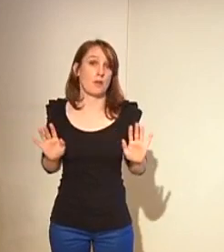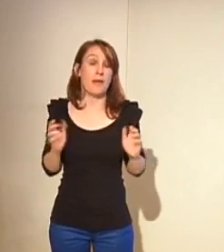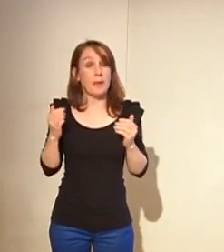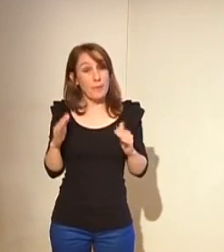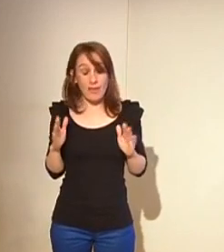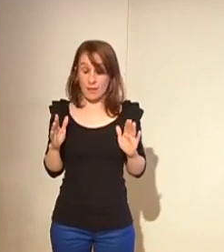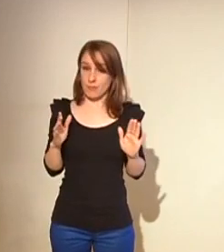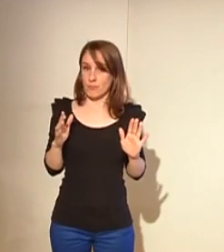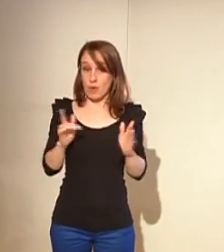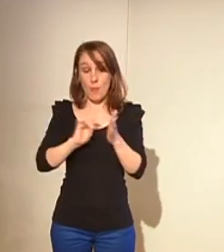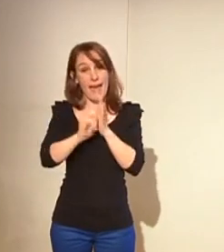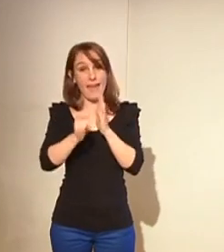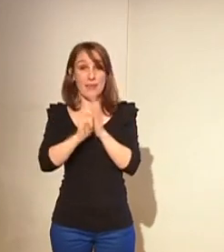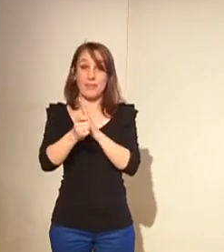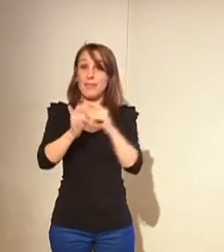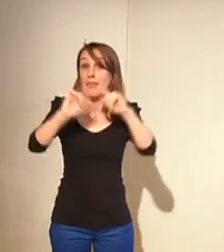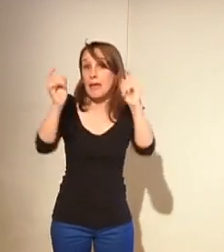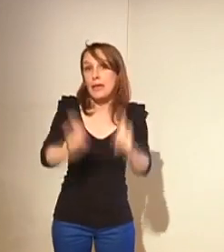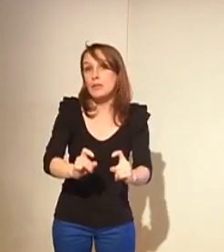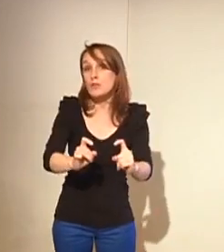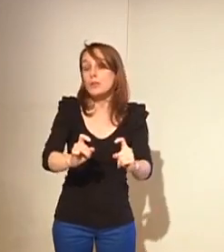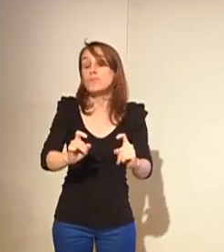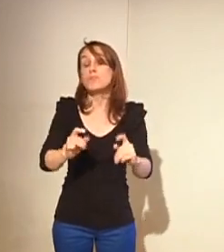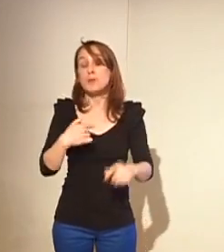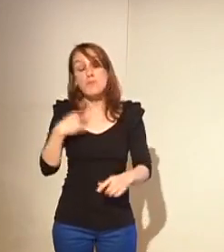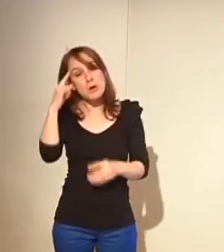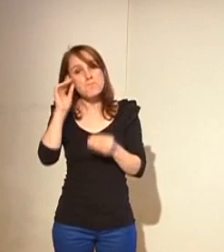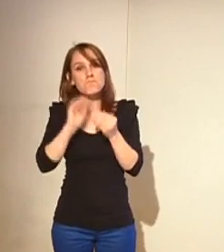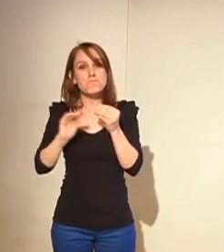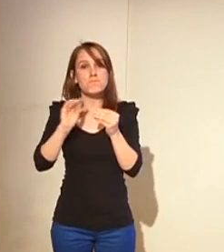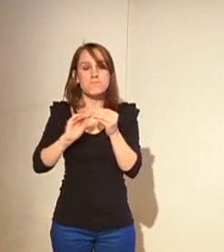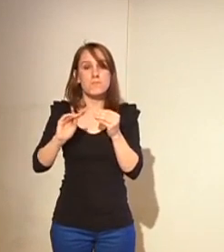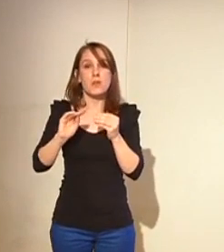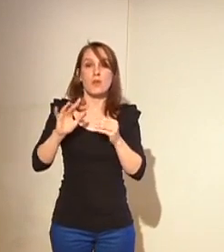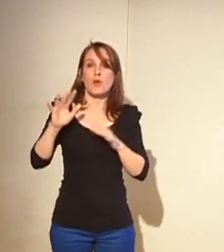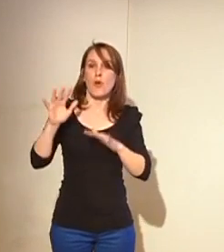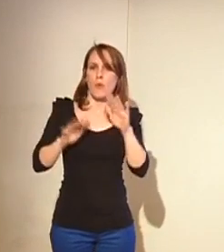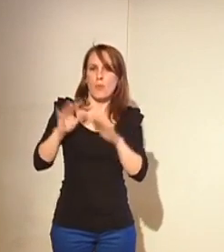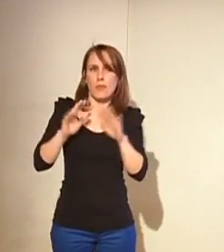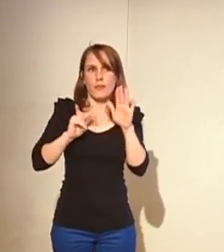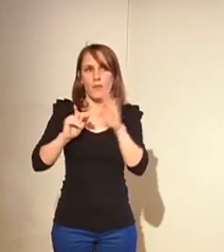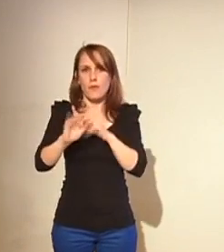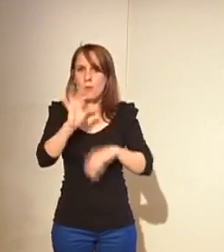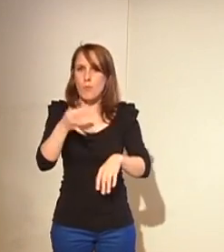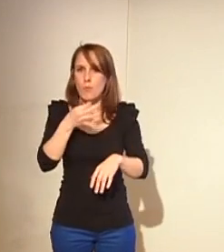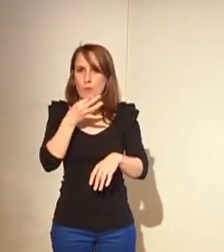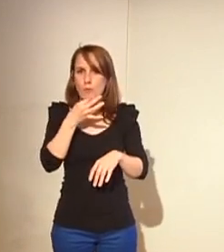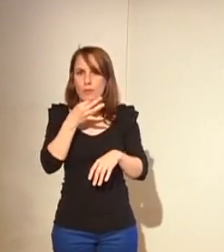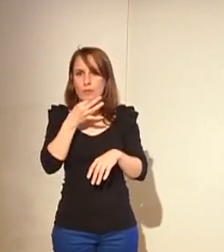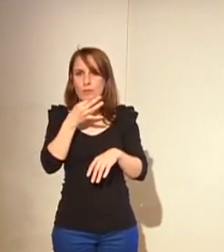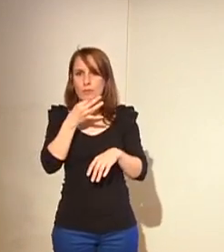ces indemnités pas ne va-t-il pas inciter à profiter de jeton de présence même s'il y en a plus dans d'autres institutions ou d'autres mandats